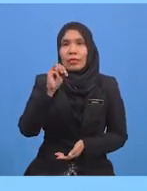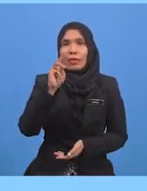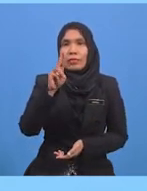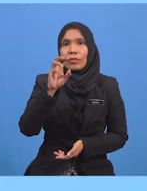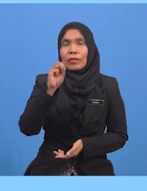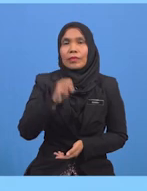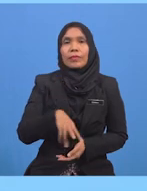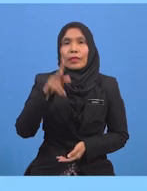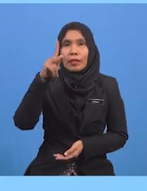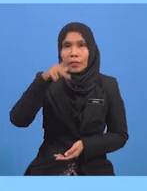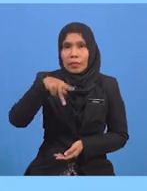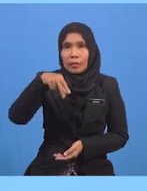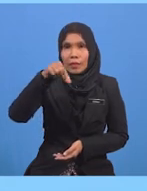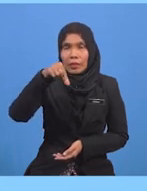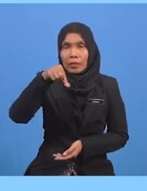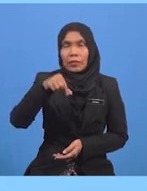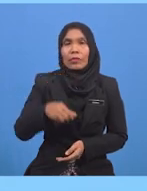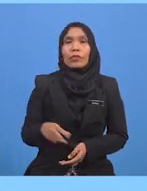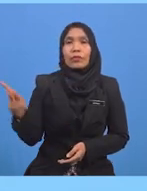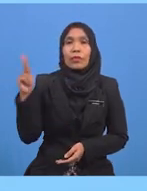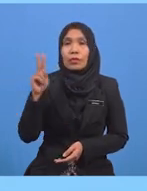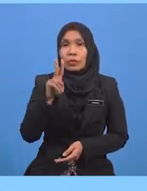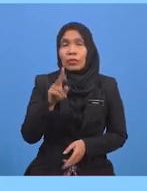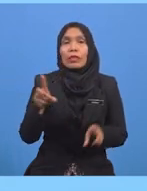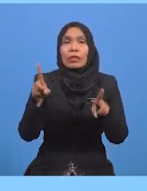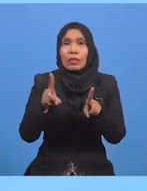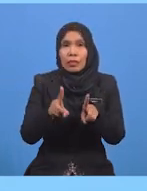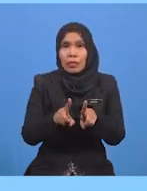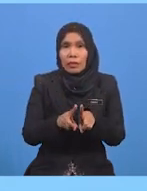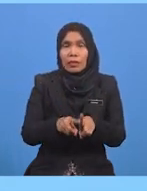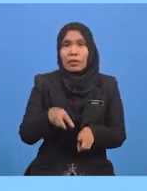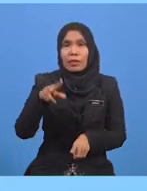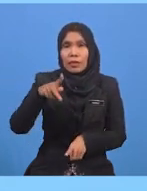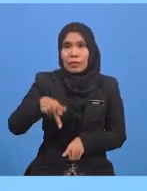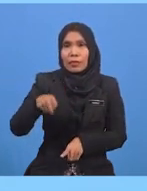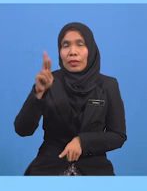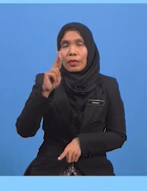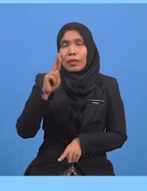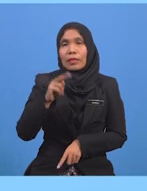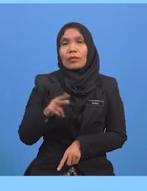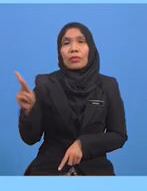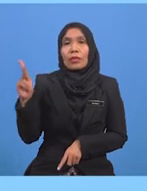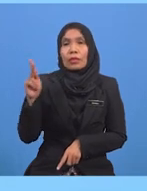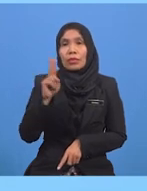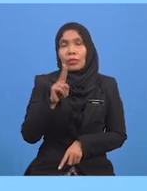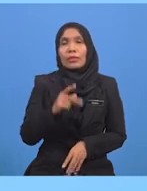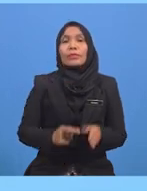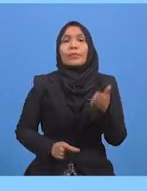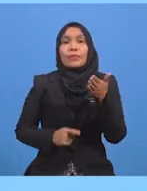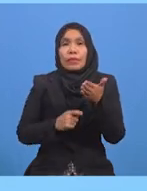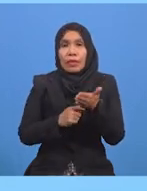kuasa 2 sama dengan PR kuasa 2 tambah